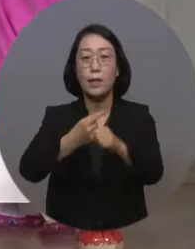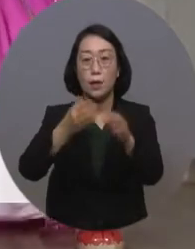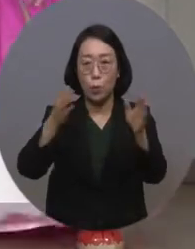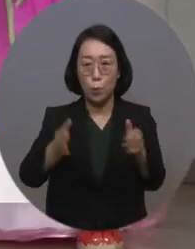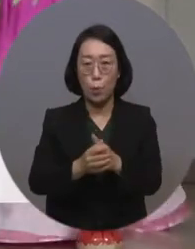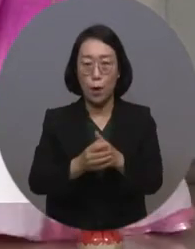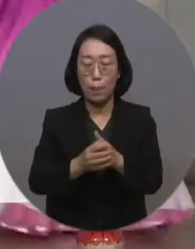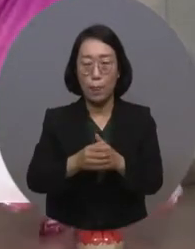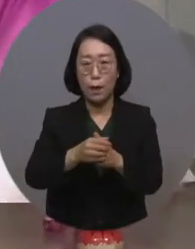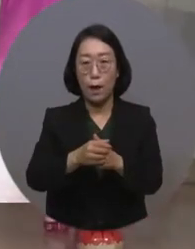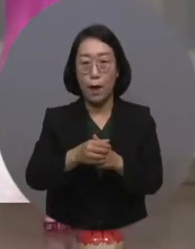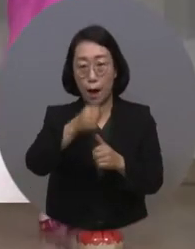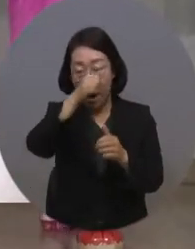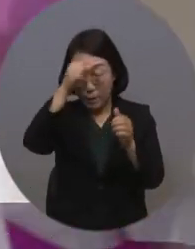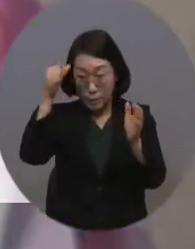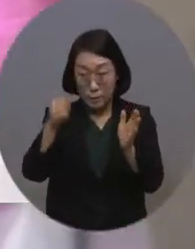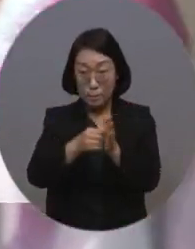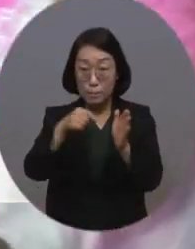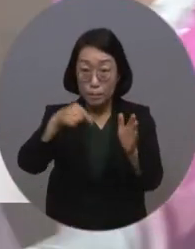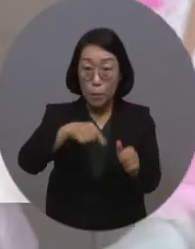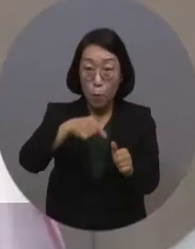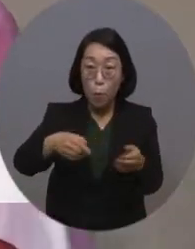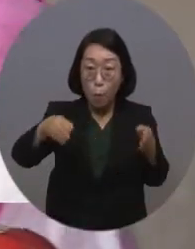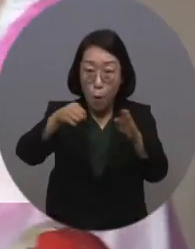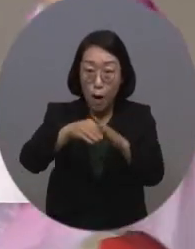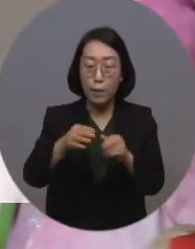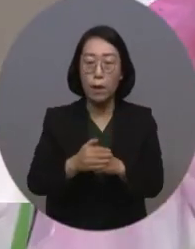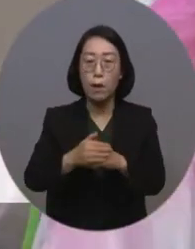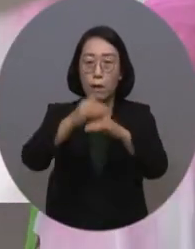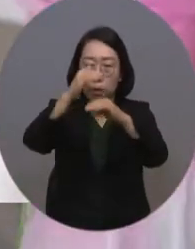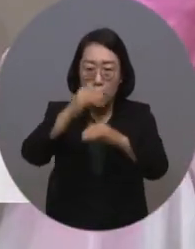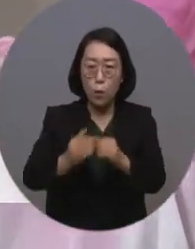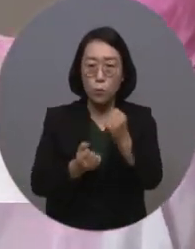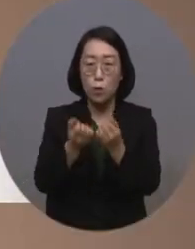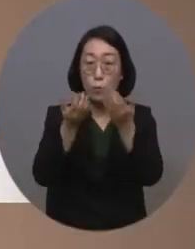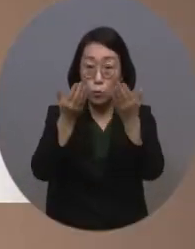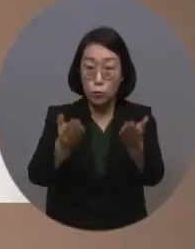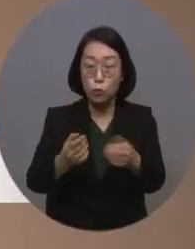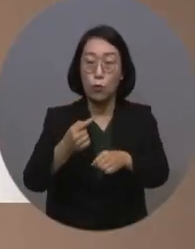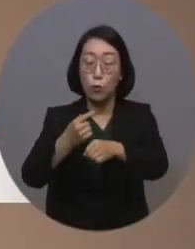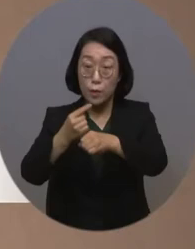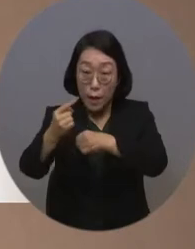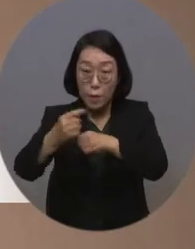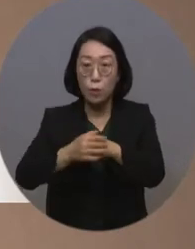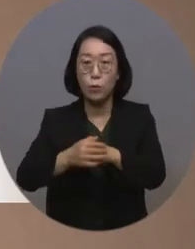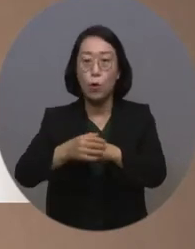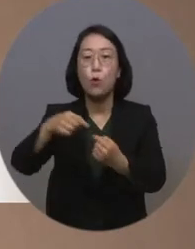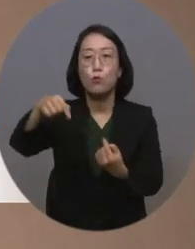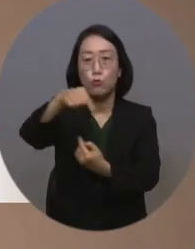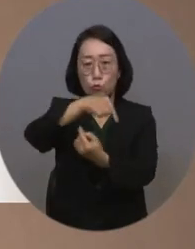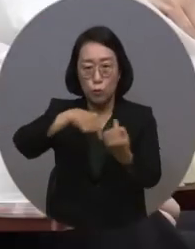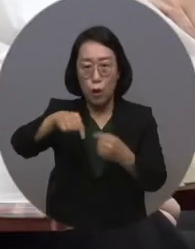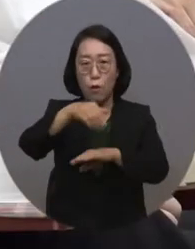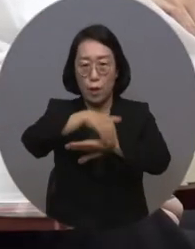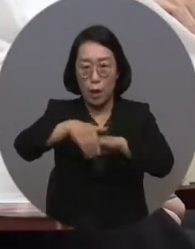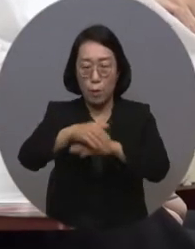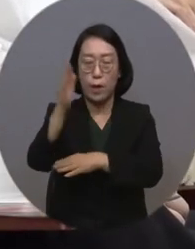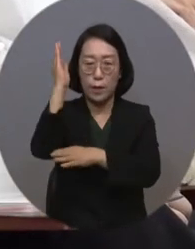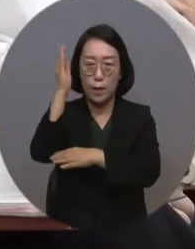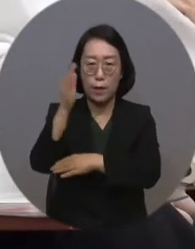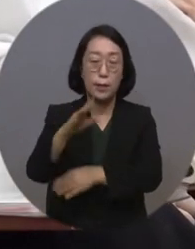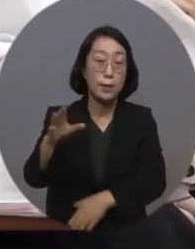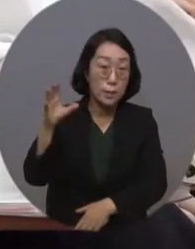학습관의 추진성과 보고회가 진행됐으며 이어서 2023년 학습관 운영 계획 등을